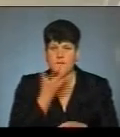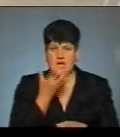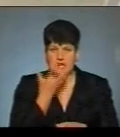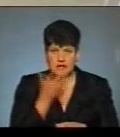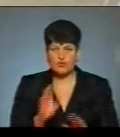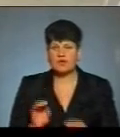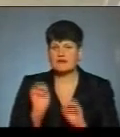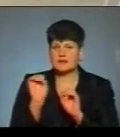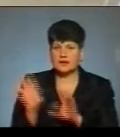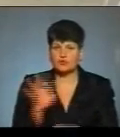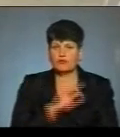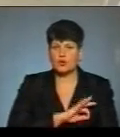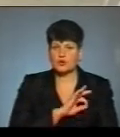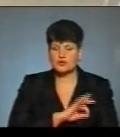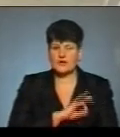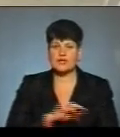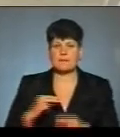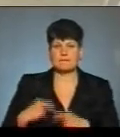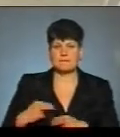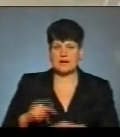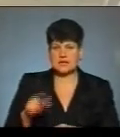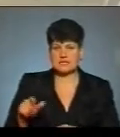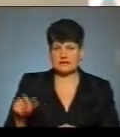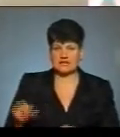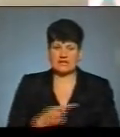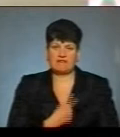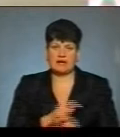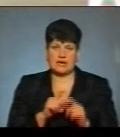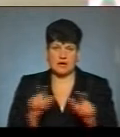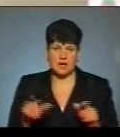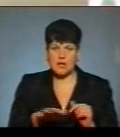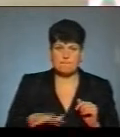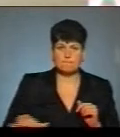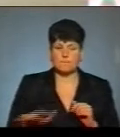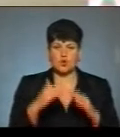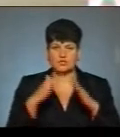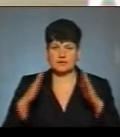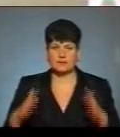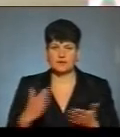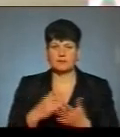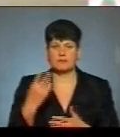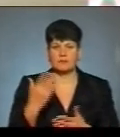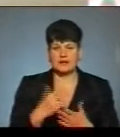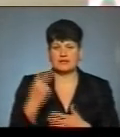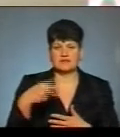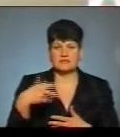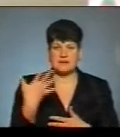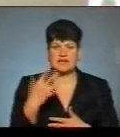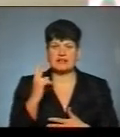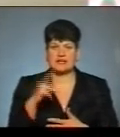використання для працівників лікарень. Площа намету складає 25 метрів